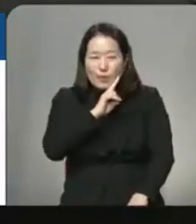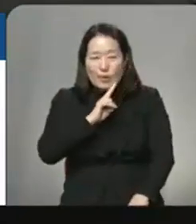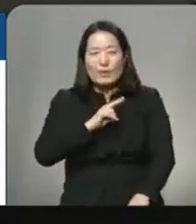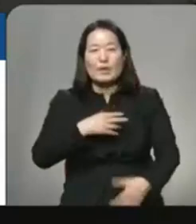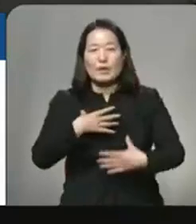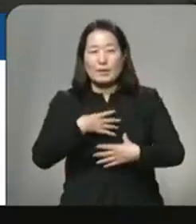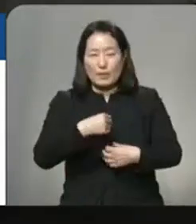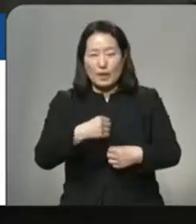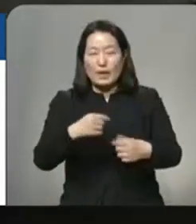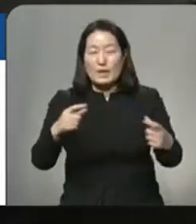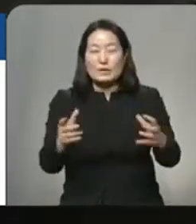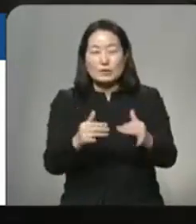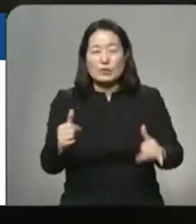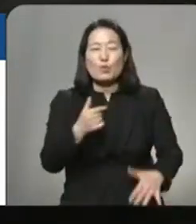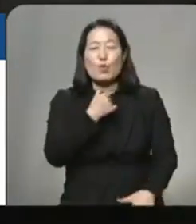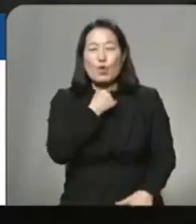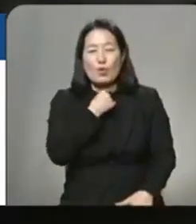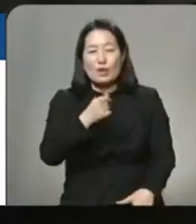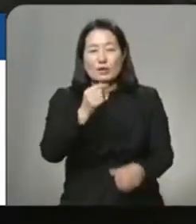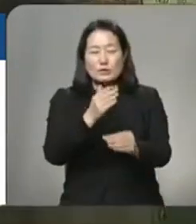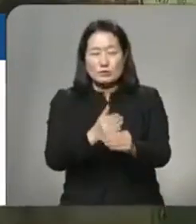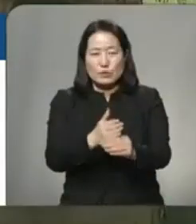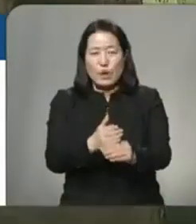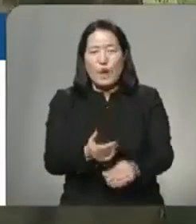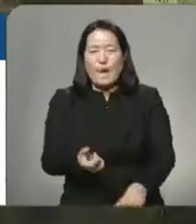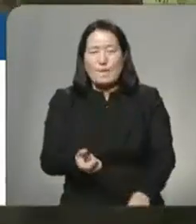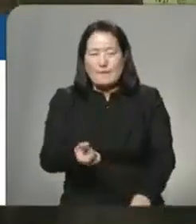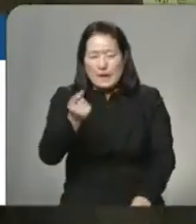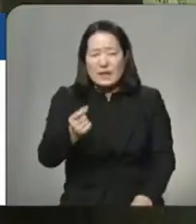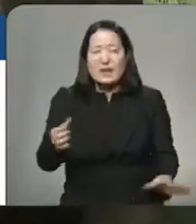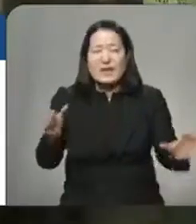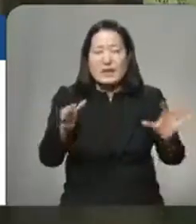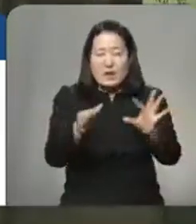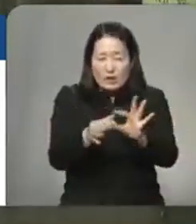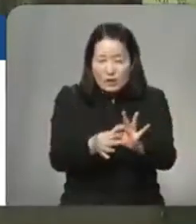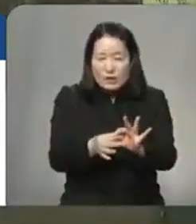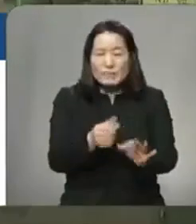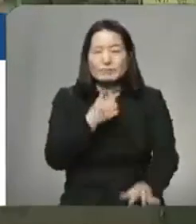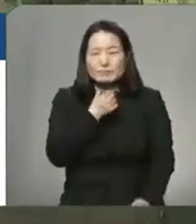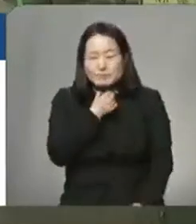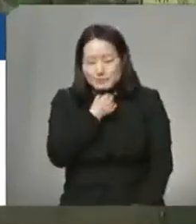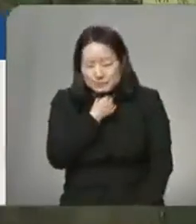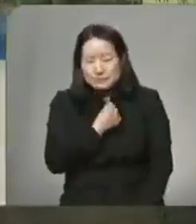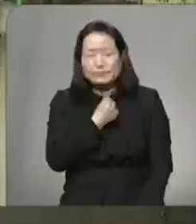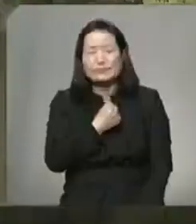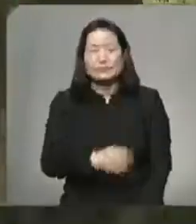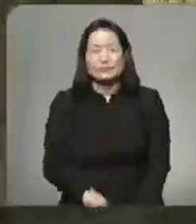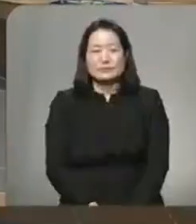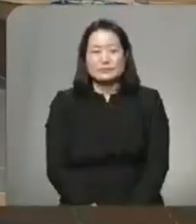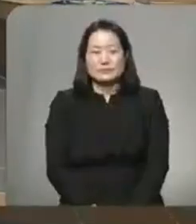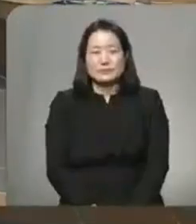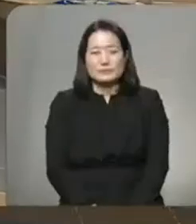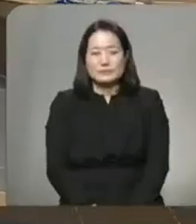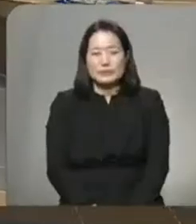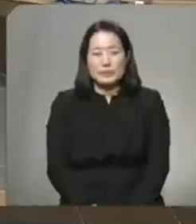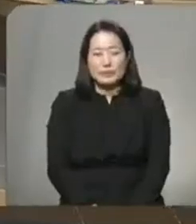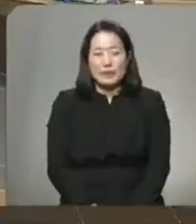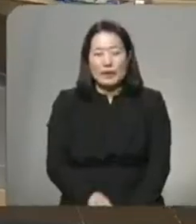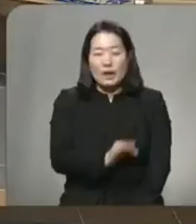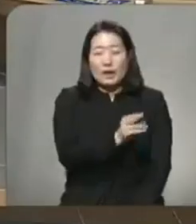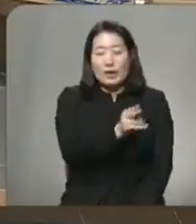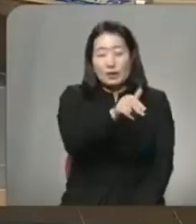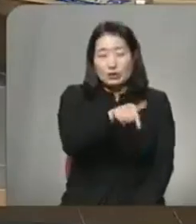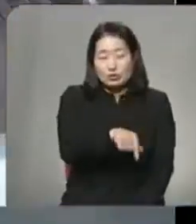것을 지역중 절 돔 아니고 원하고 있으니까 조이게 통 되는 것을 무지개도 원하고 있습니다 여주 원주 구간에는